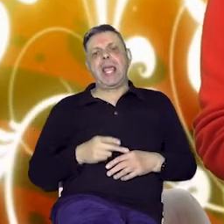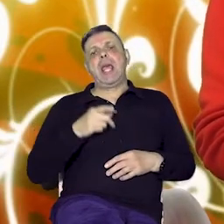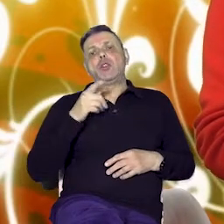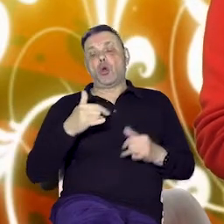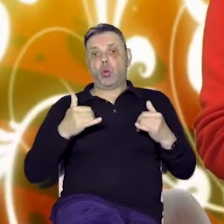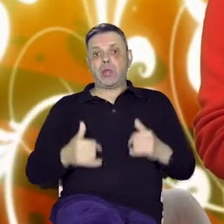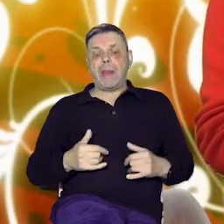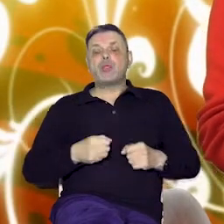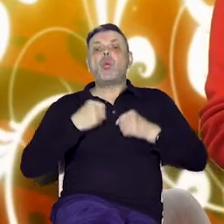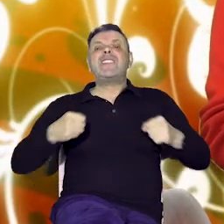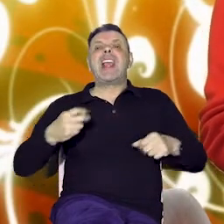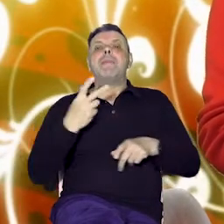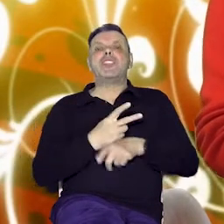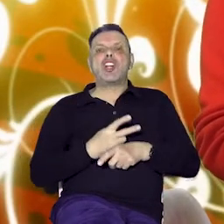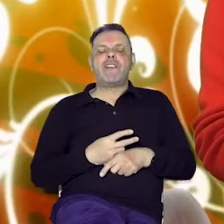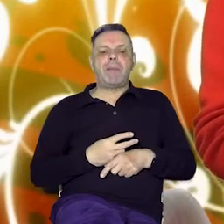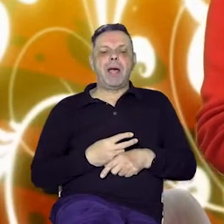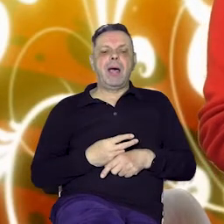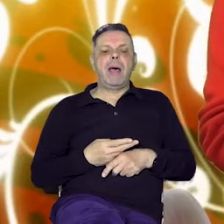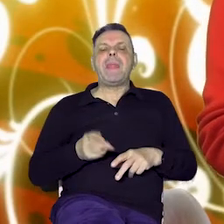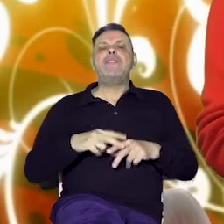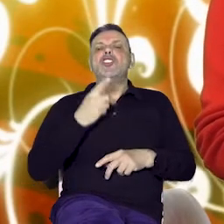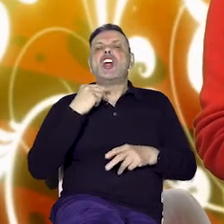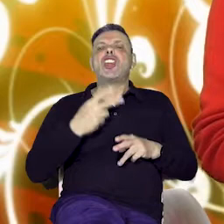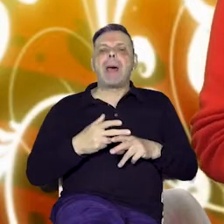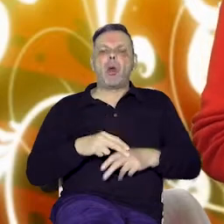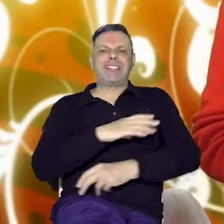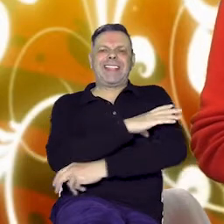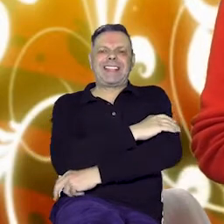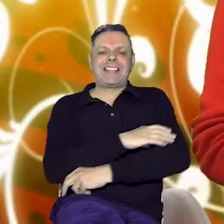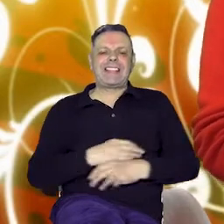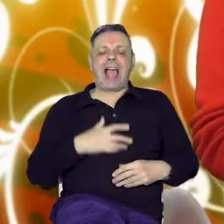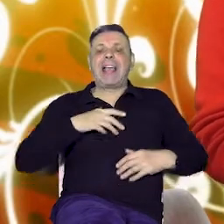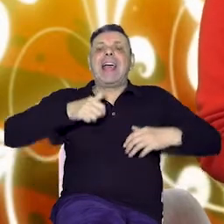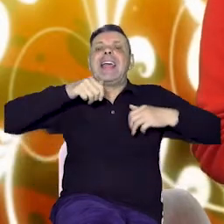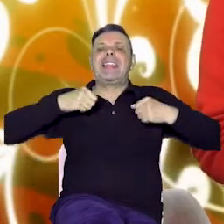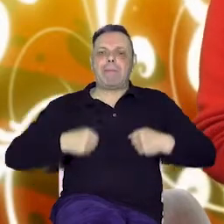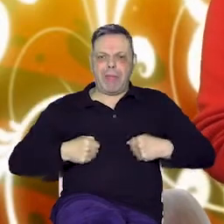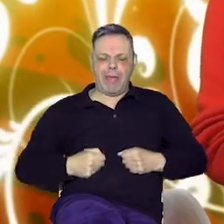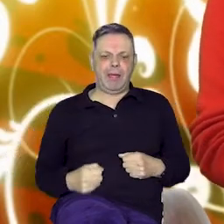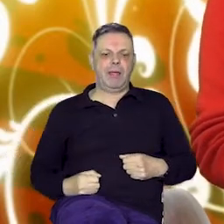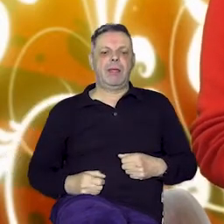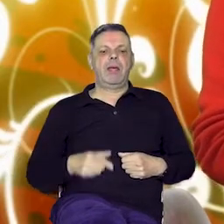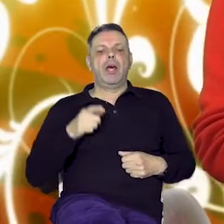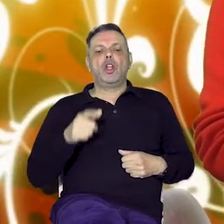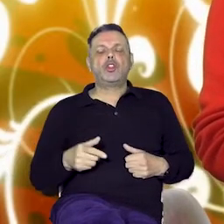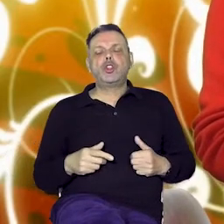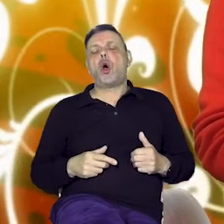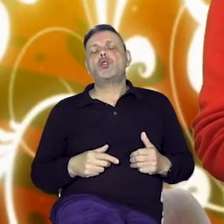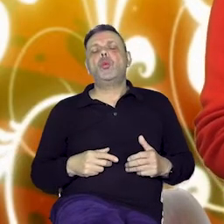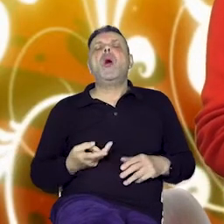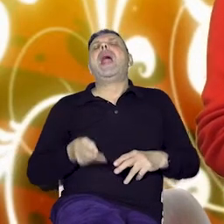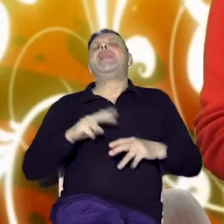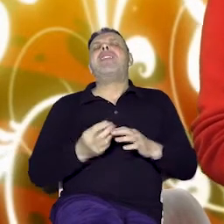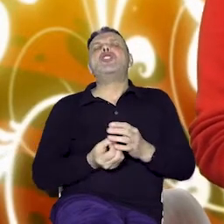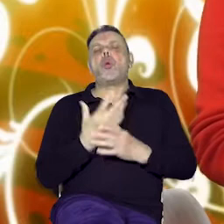u razvijenim zemljama najčešće dijabetes, hipertenzija, debljina. Mm-hmm. Znači, to su nekakvi najčešći uzroci